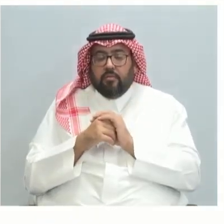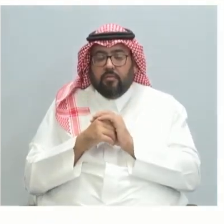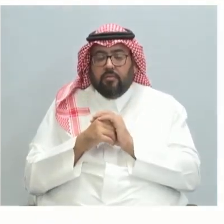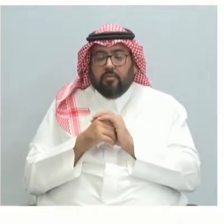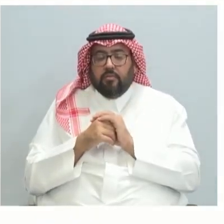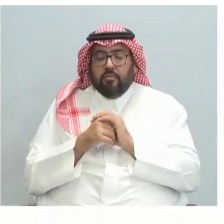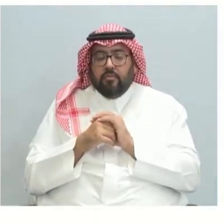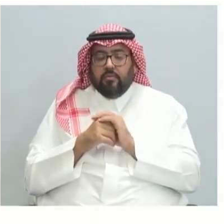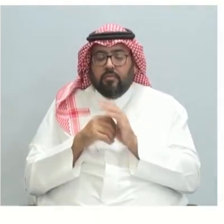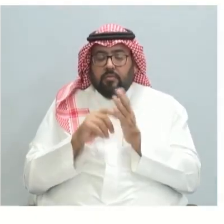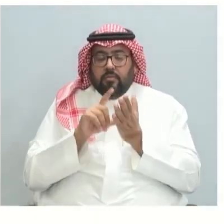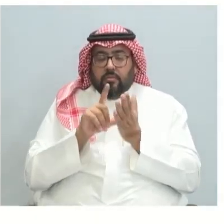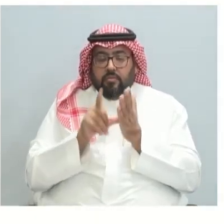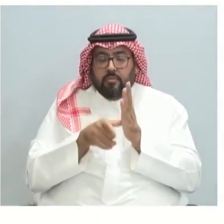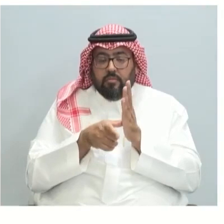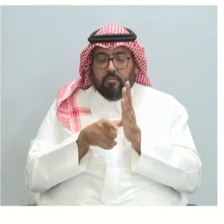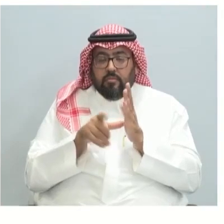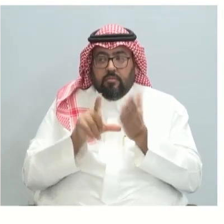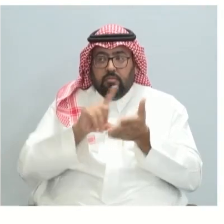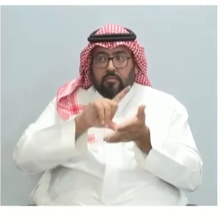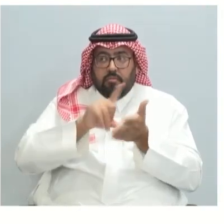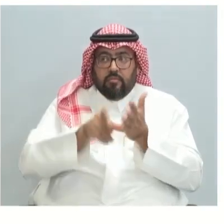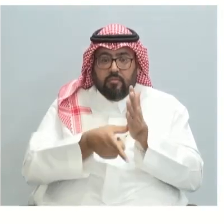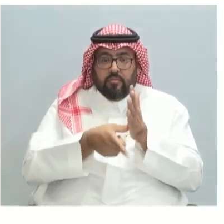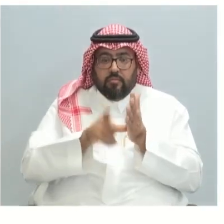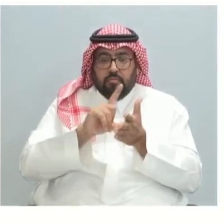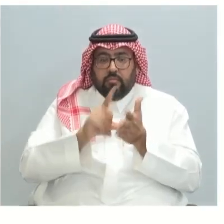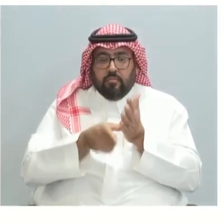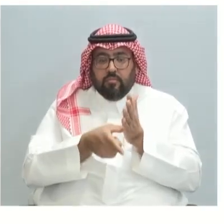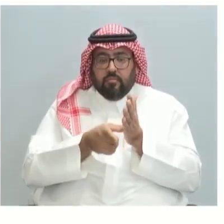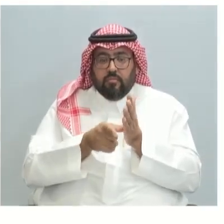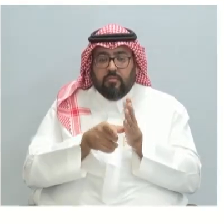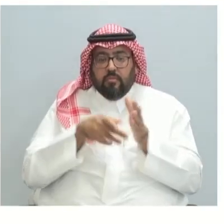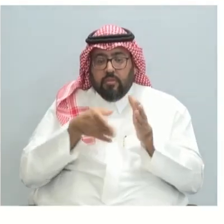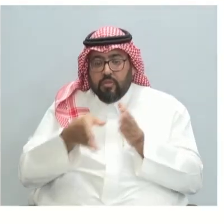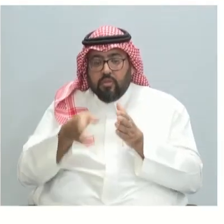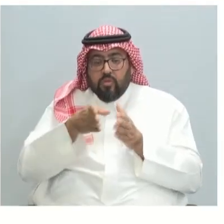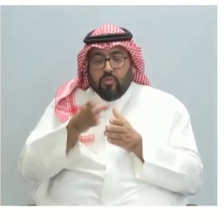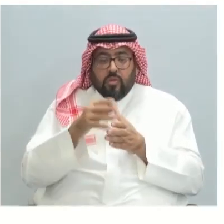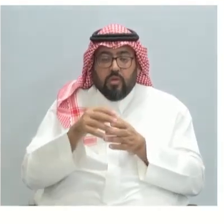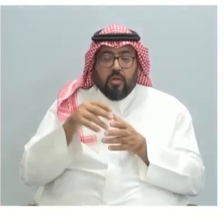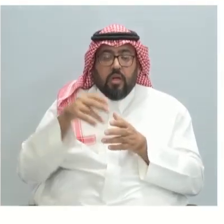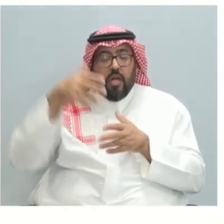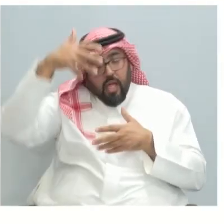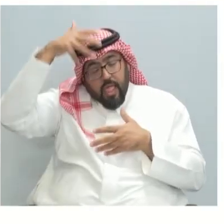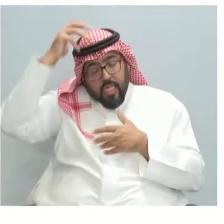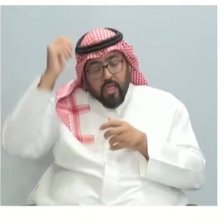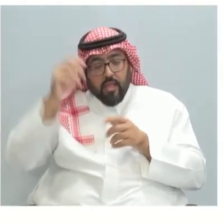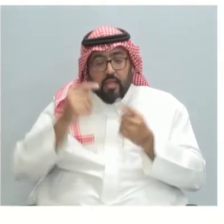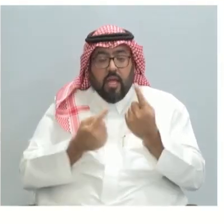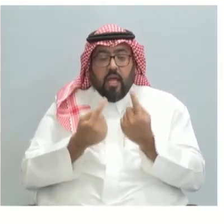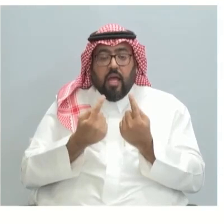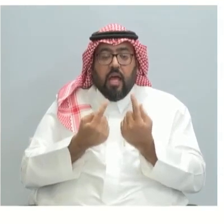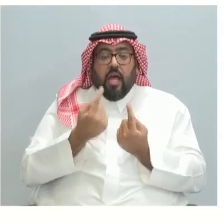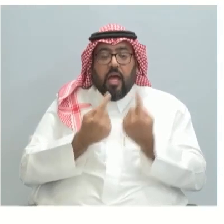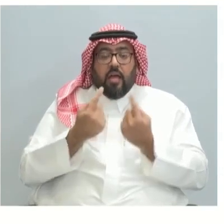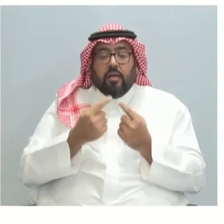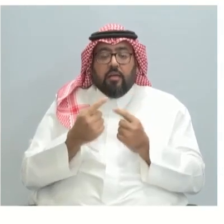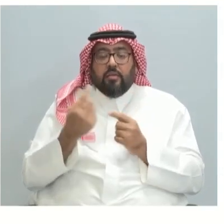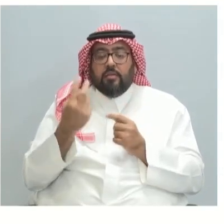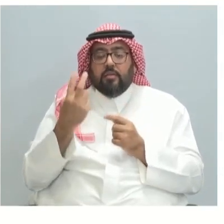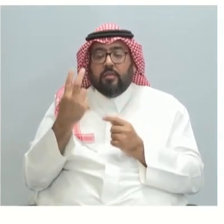الان نرسم دائره بقطر مناسب ونضع عنوان لهذا التنفيذ زوار حديقه حيوانات لدينا اولا